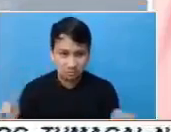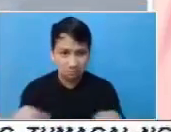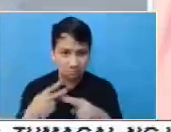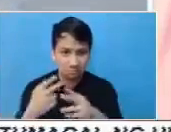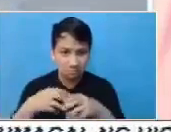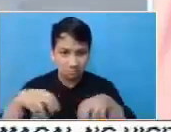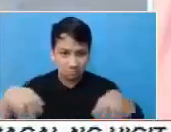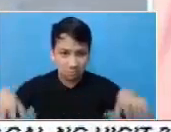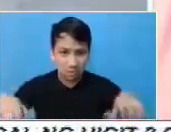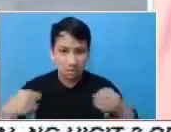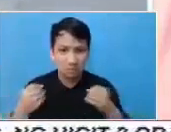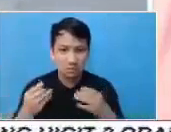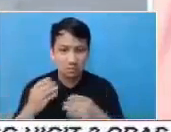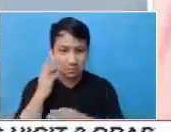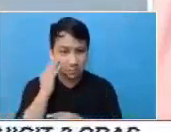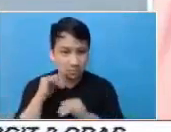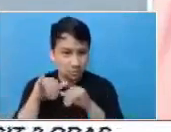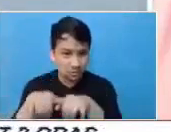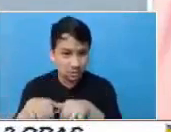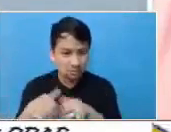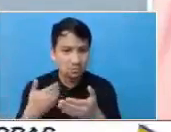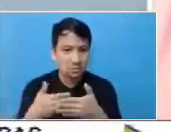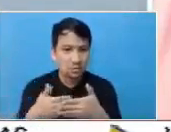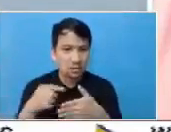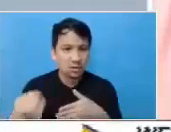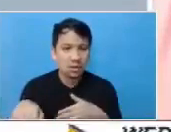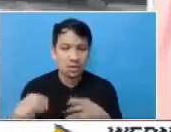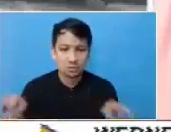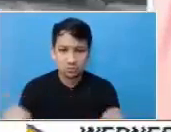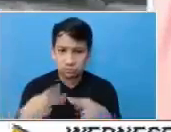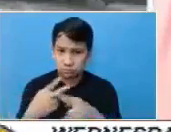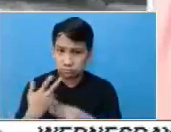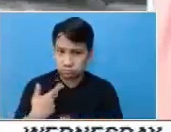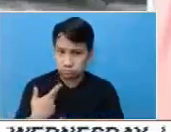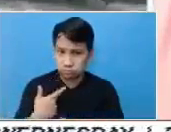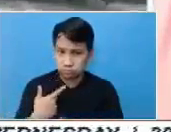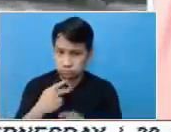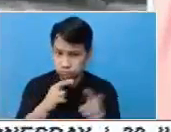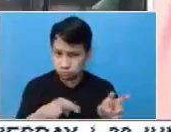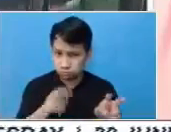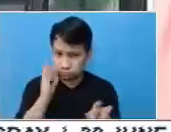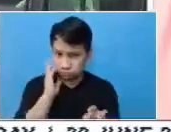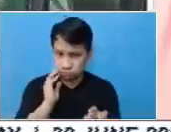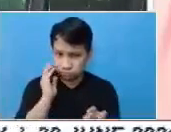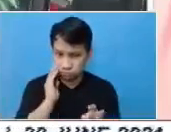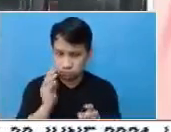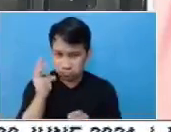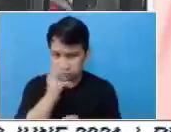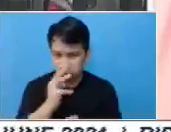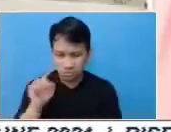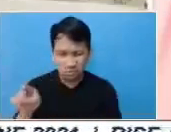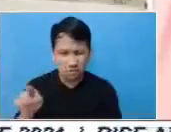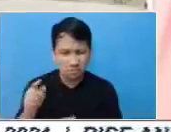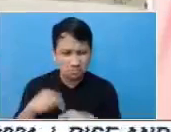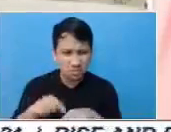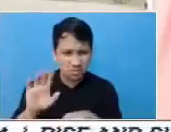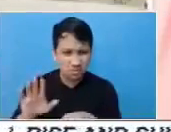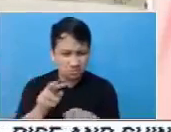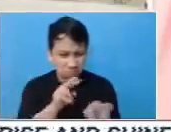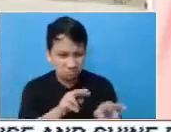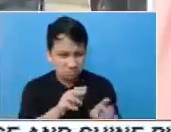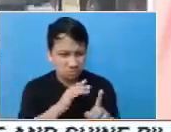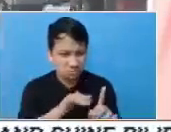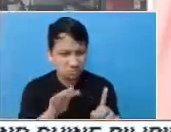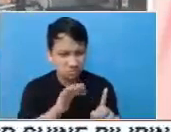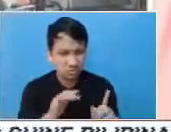Dapat may health protocol na sinusunod sa evacuation procedure at sa evacuation site. Pero ang immediate concern syempre ngayon,